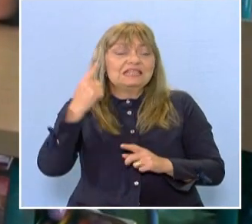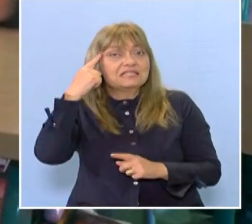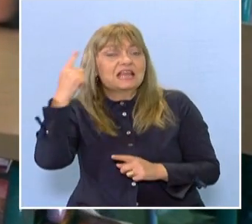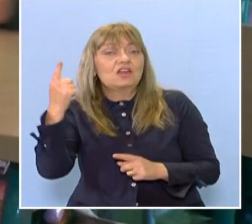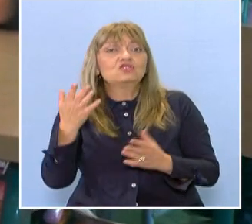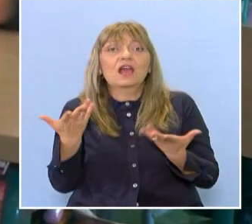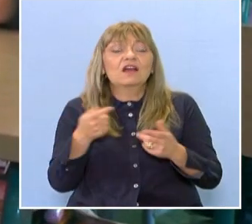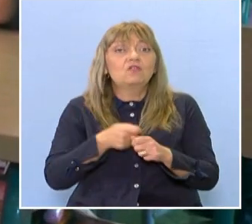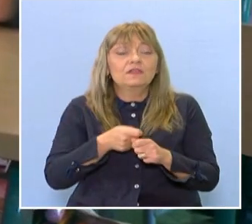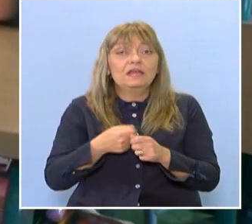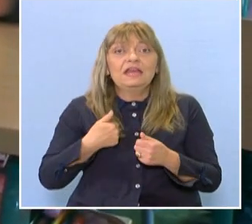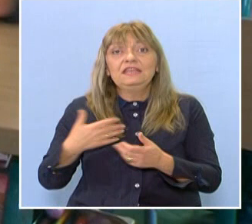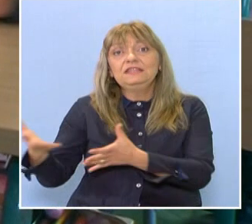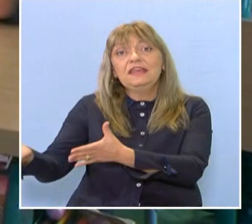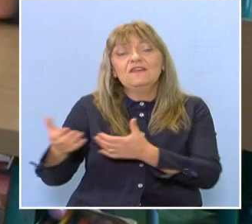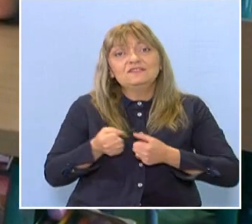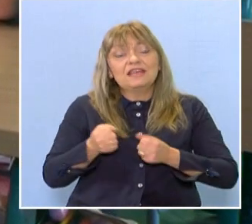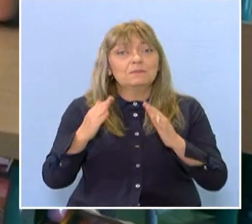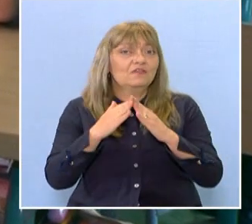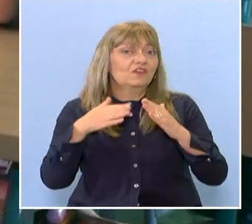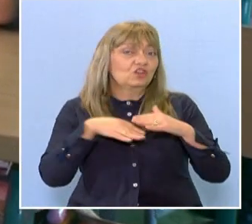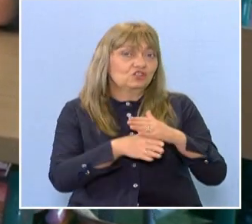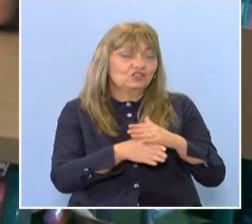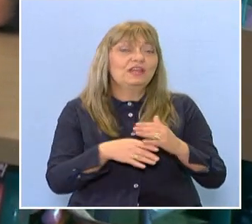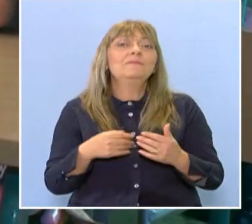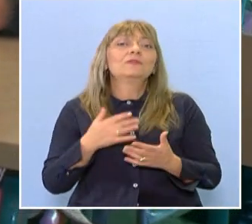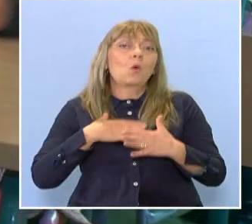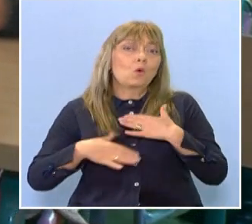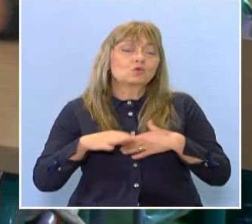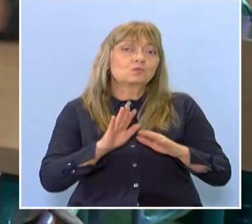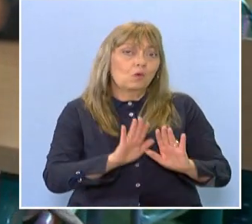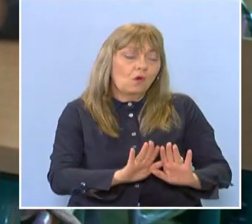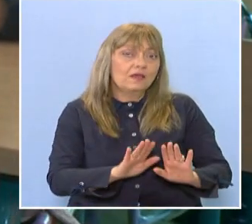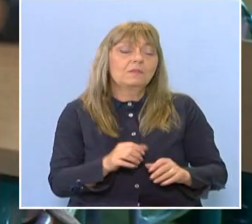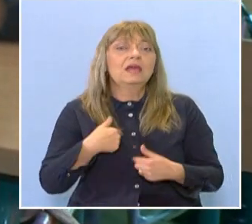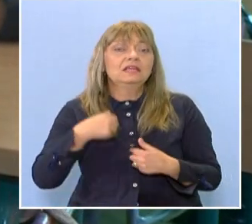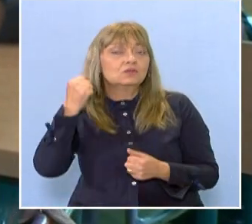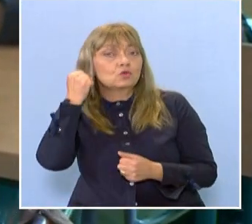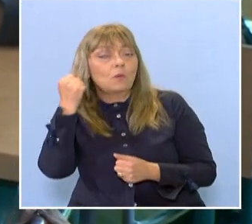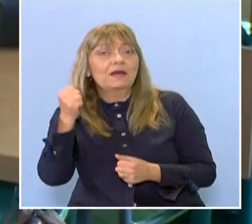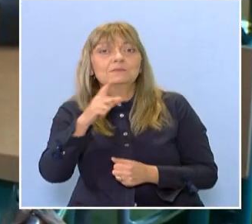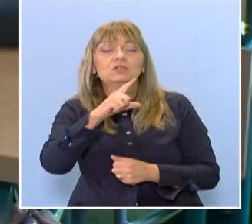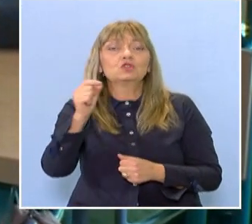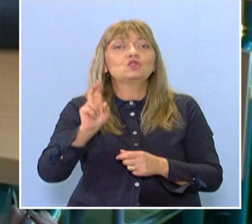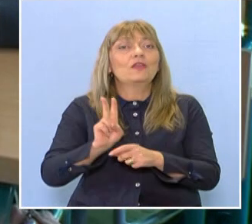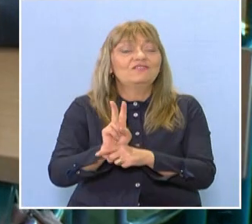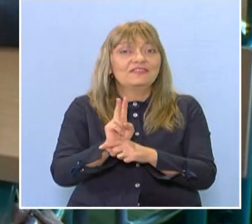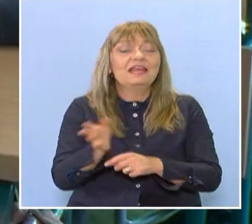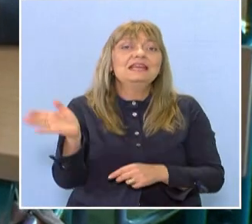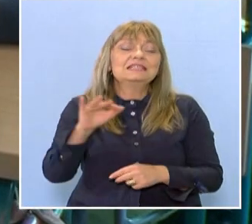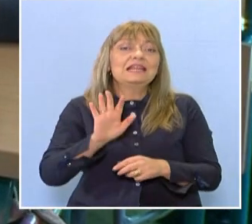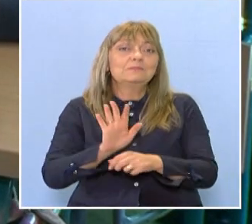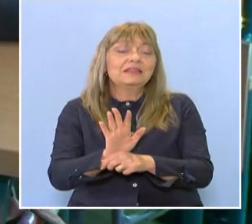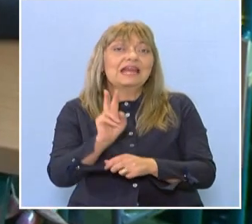И ние я прибрахме в къщи и я успокоихме, и се обадихме на 112. И след 15-20